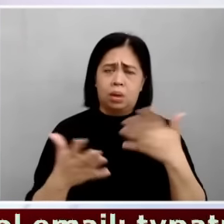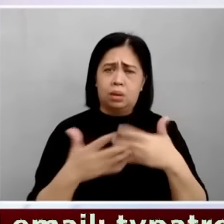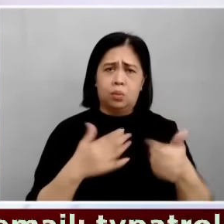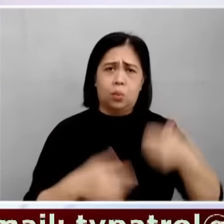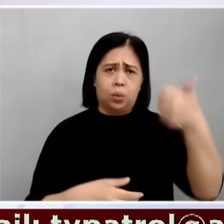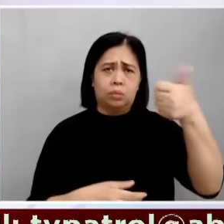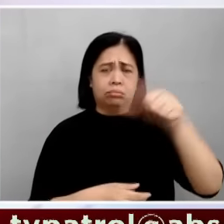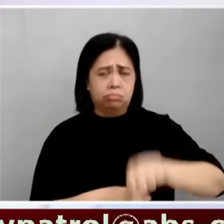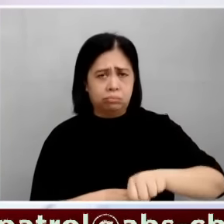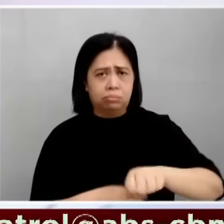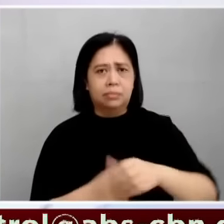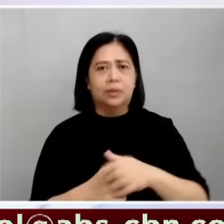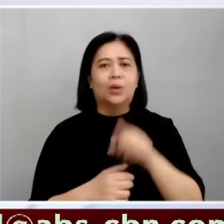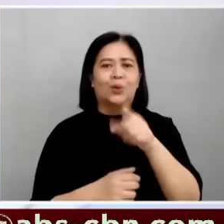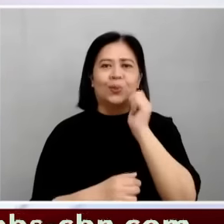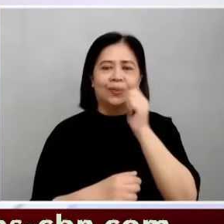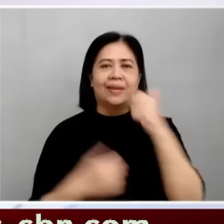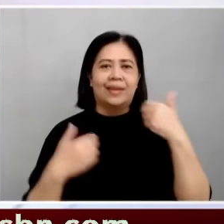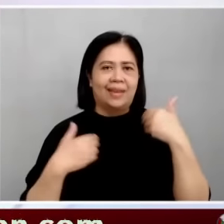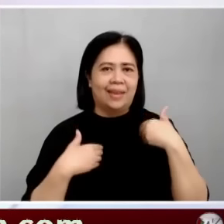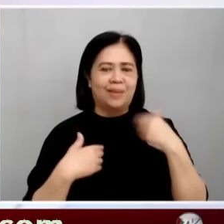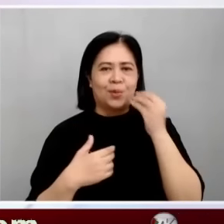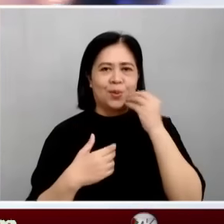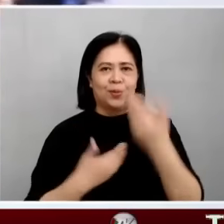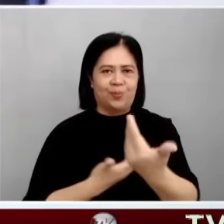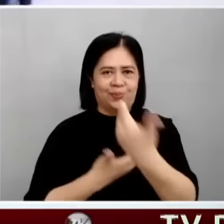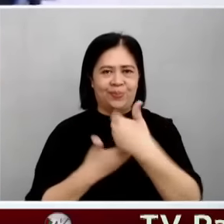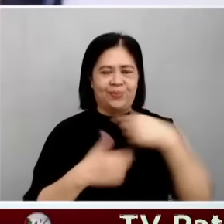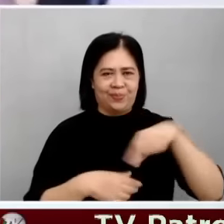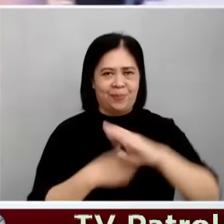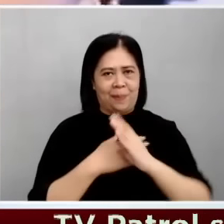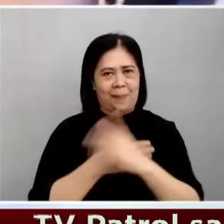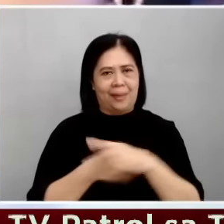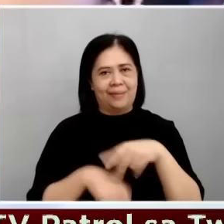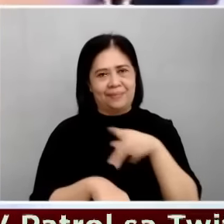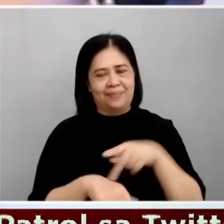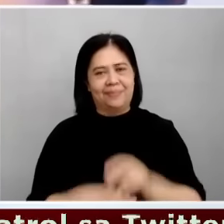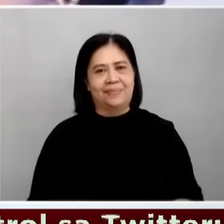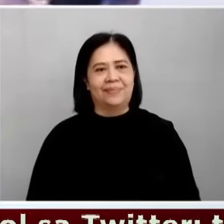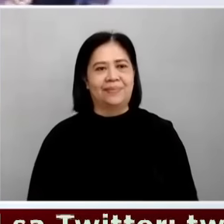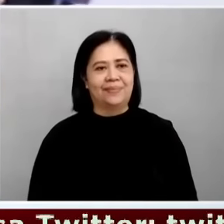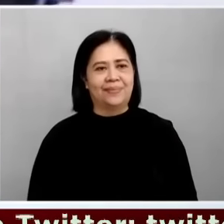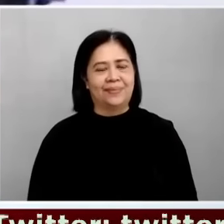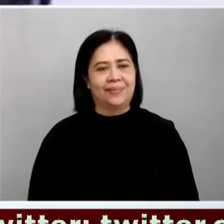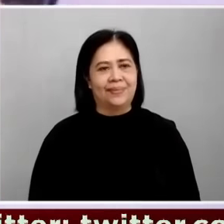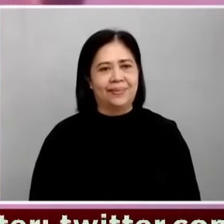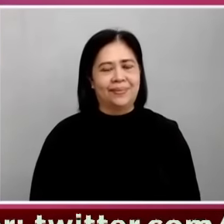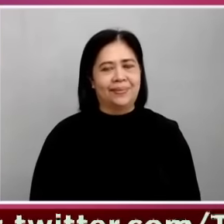matalo, you will always have a home to come back to. Kung